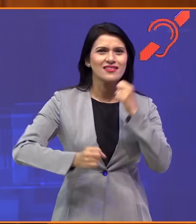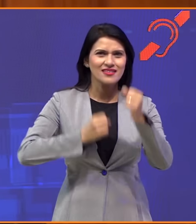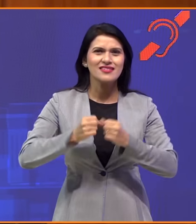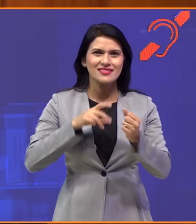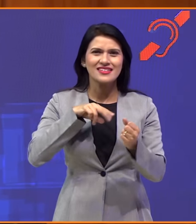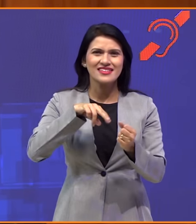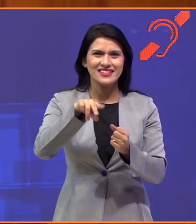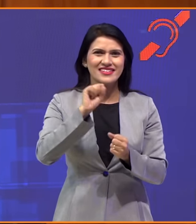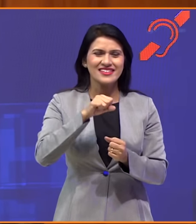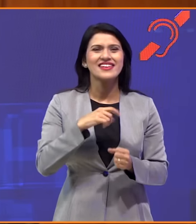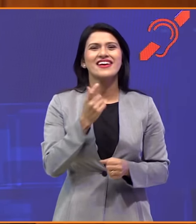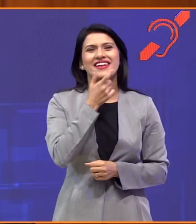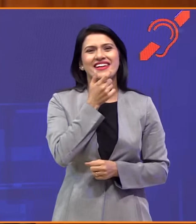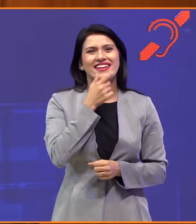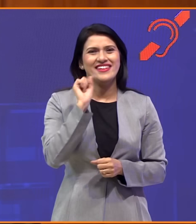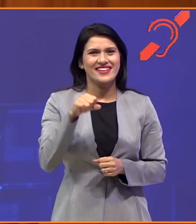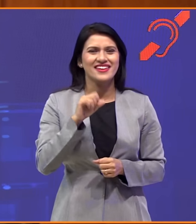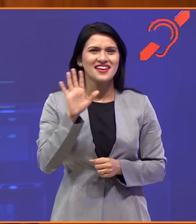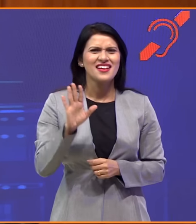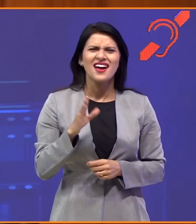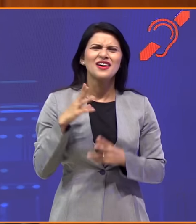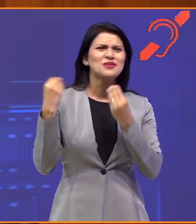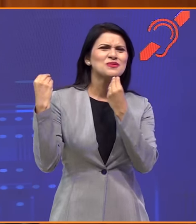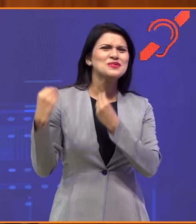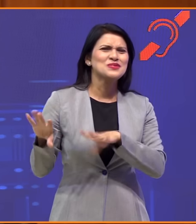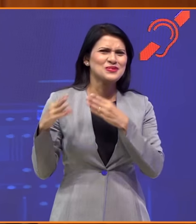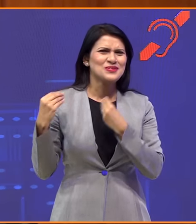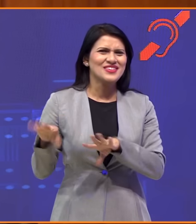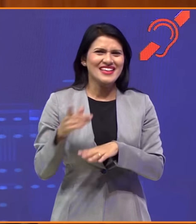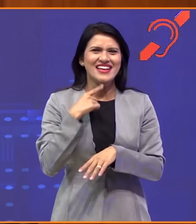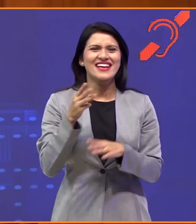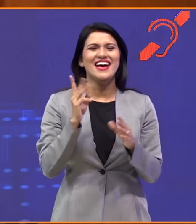प अब छोड़िए क्या सब बात कर रहे